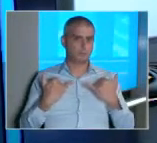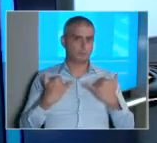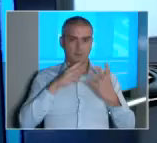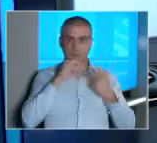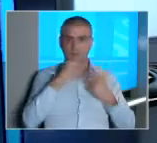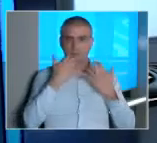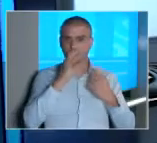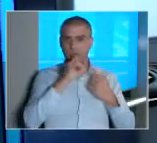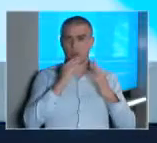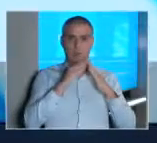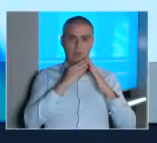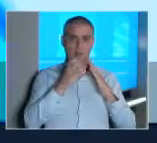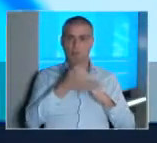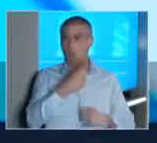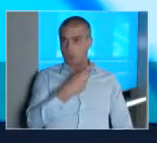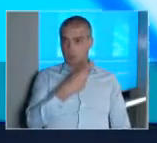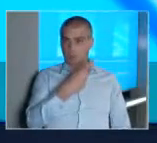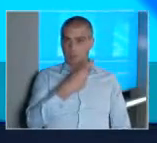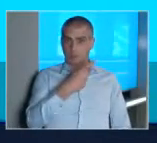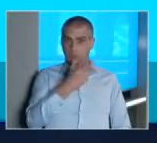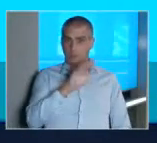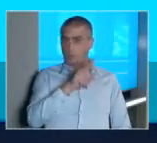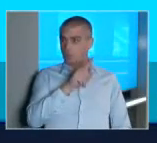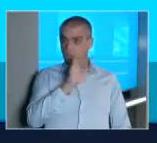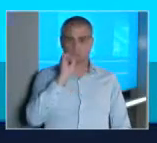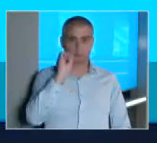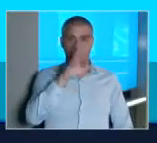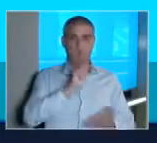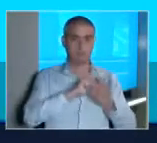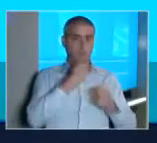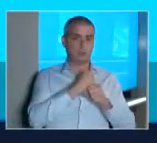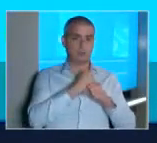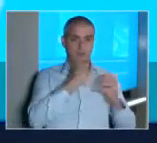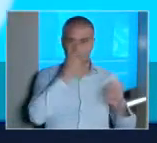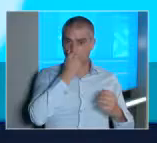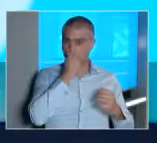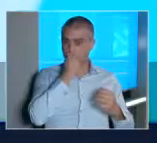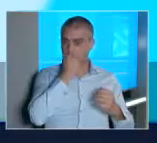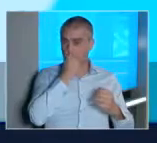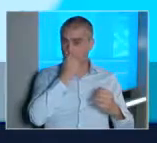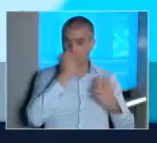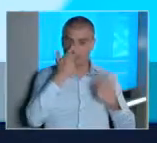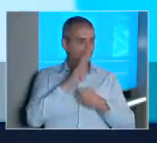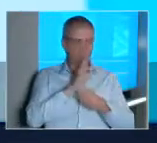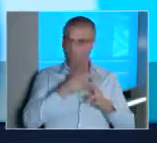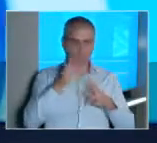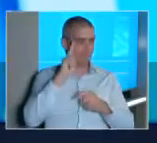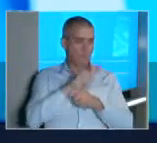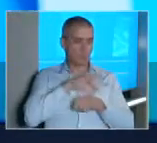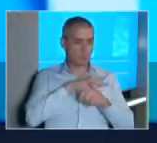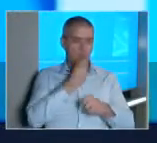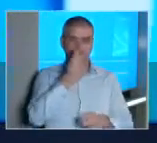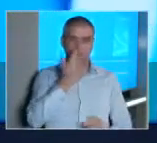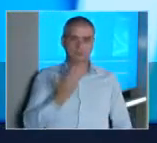נעסוק בסיפור המעונות. עכשיו, לקחו את התחום הזה, זרקו אותו במשרד העבודה. אני חושב שהפיקוח, למה דווקא? לא רק פיקוח, ניהול,